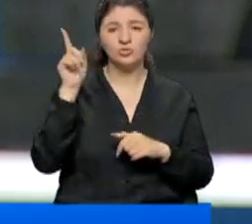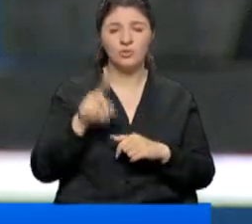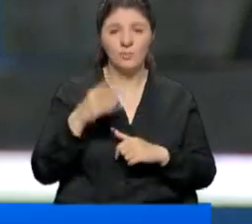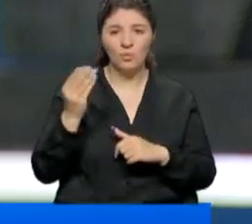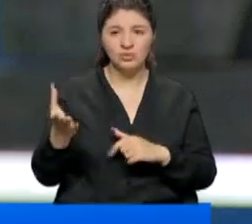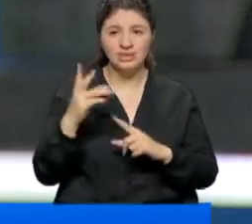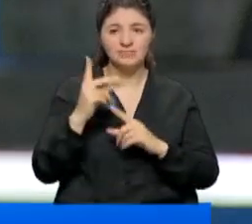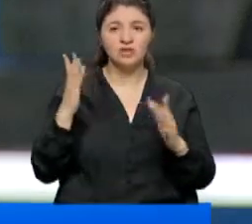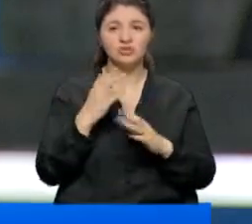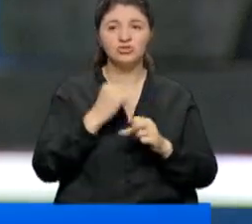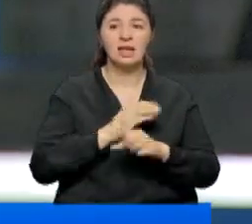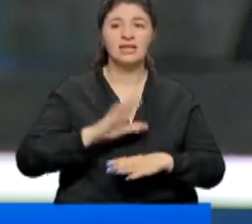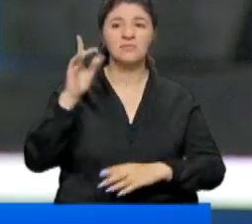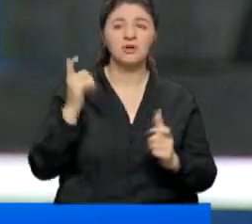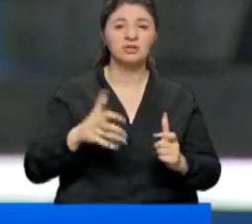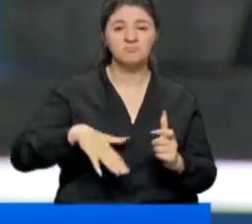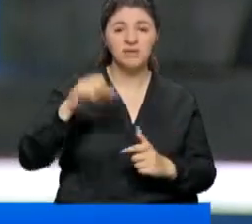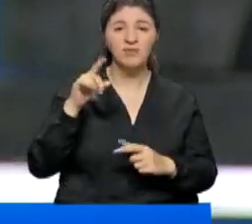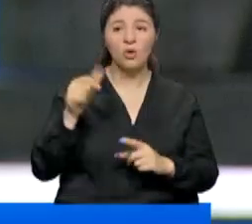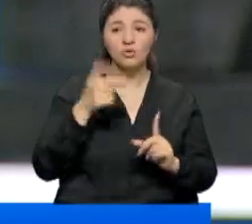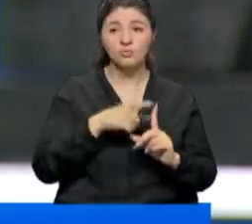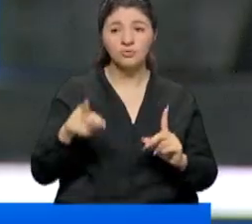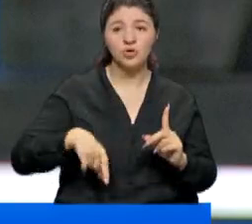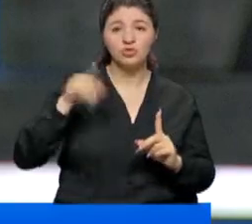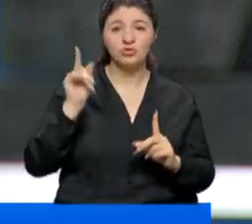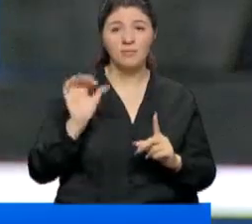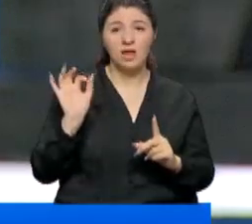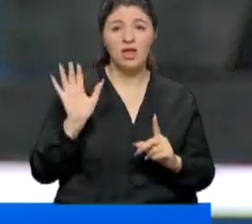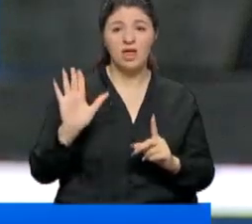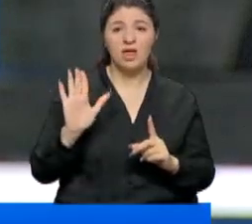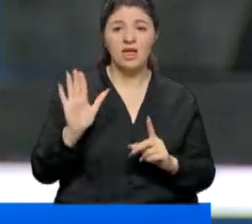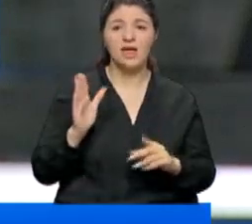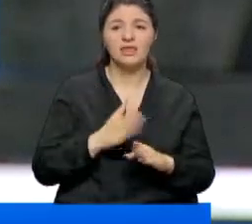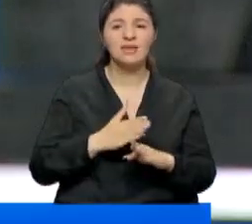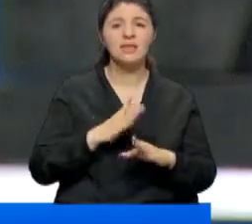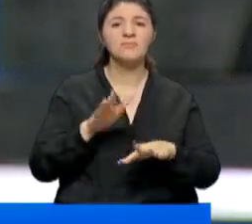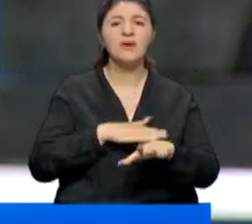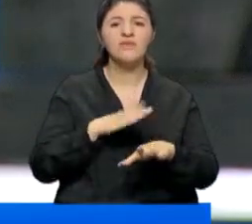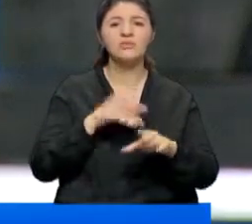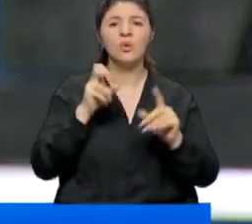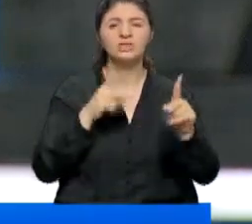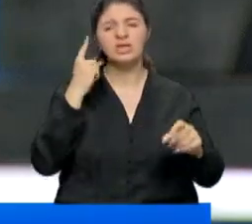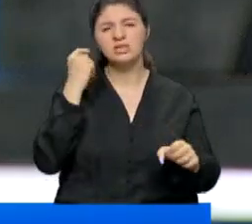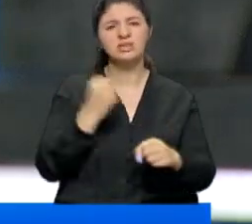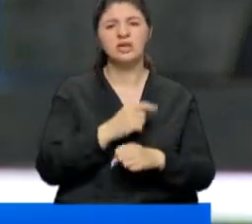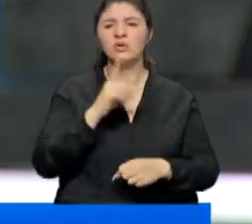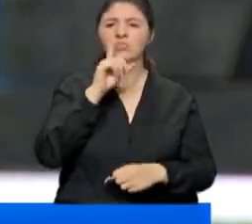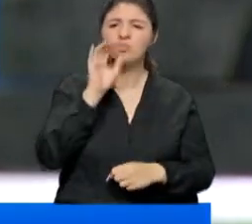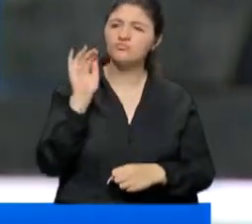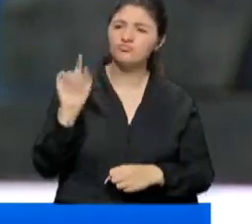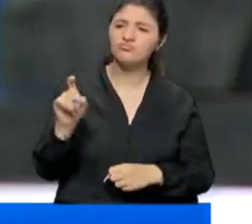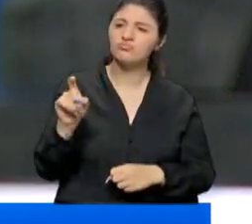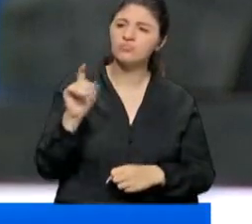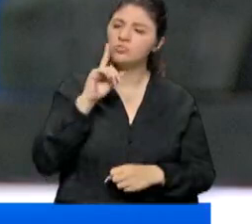getirmişti İsmail Küçük öyle demokrasi meydanında ve o gün bugündür Gündem oldu Neden bastırıyoruz konusu ısrar ediyorsunuz diye